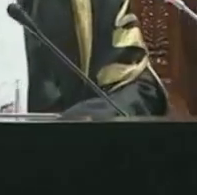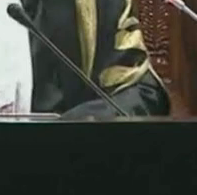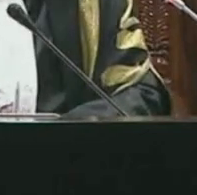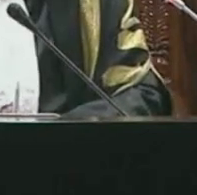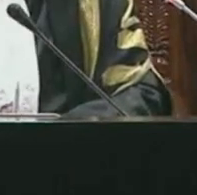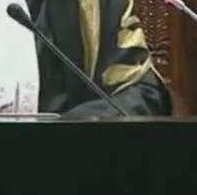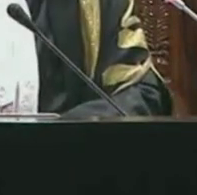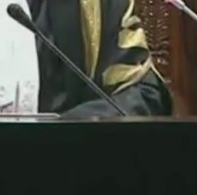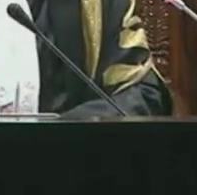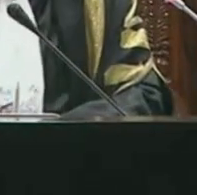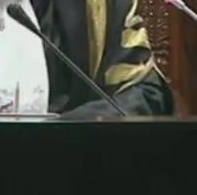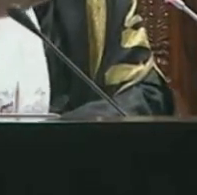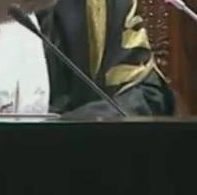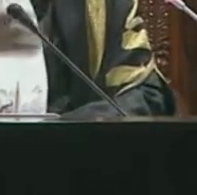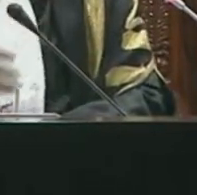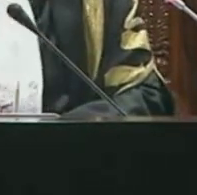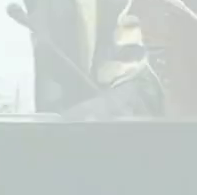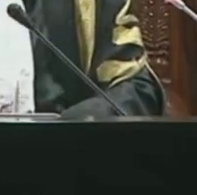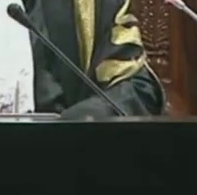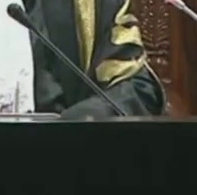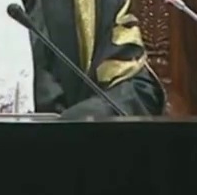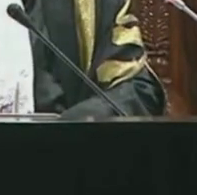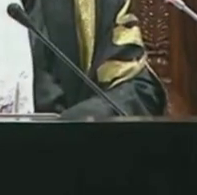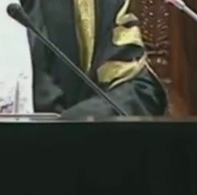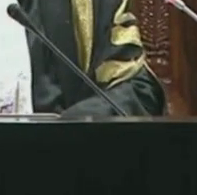ඉතින් කරුණාකර නිස්සද්ද වෙන්න ඔබතුමාල ආසන වලට යන්න.